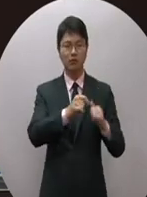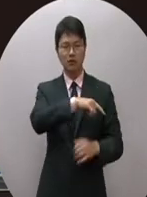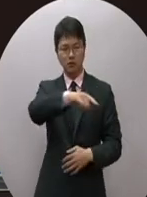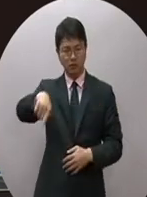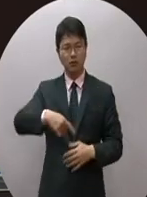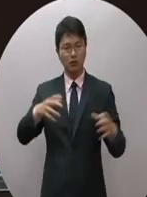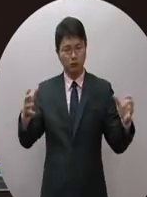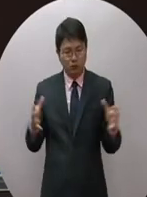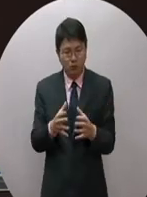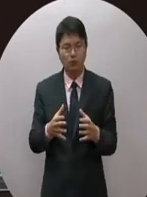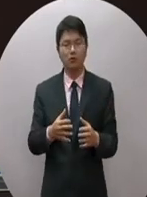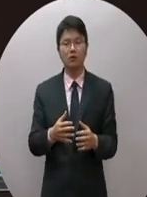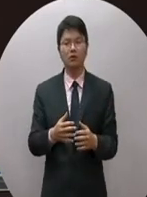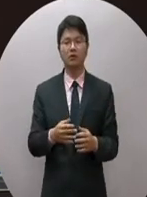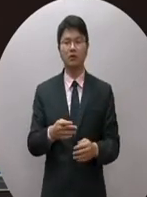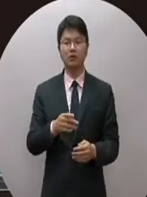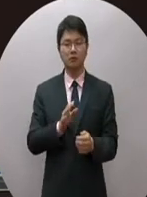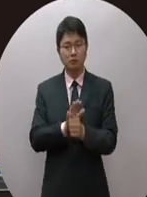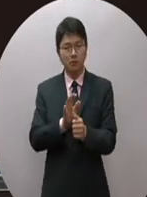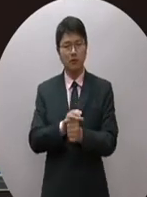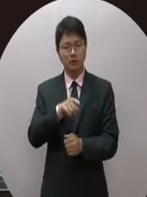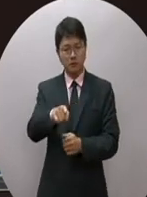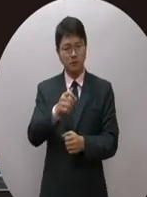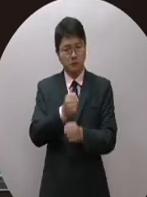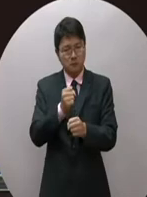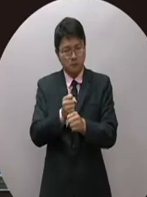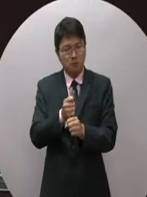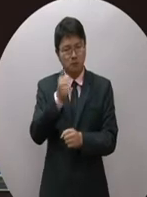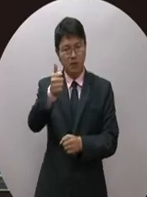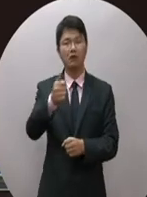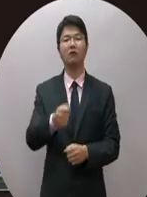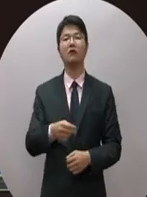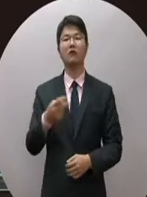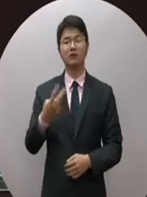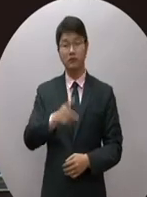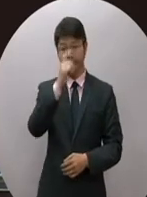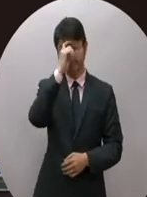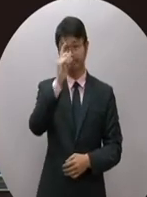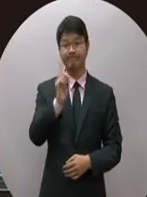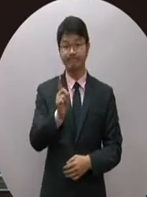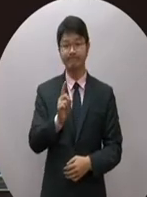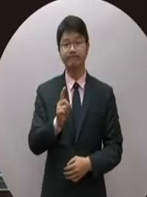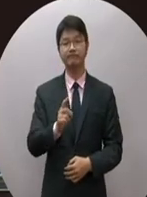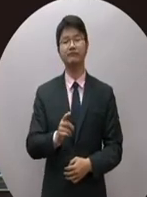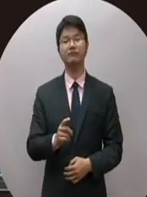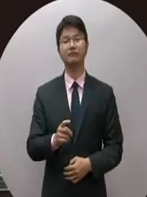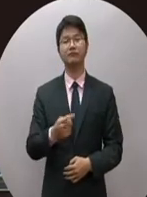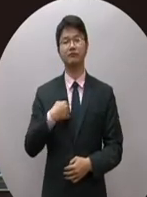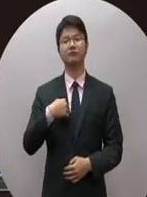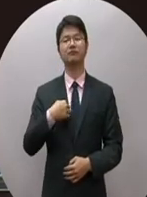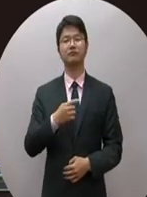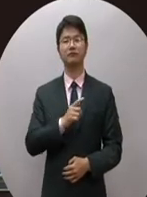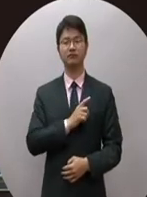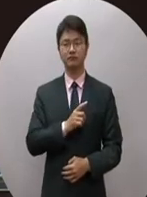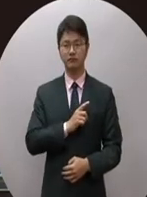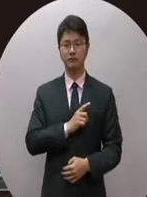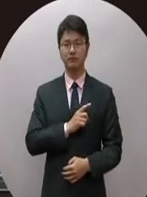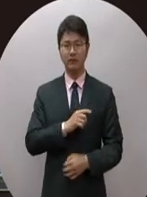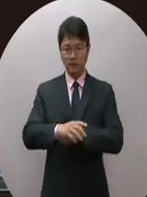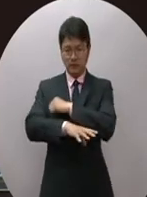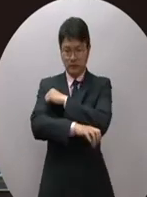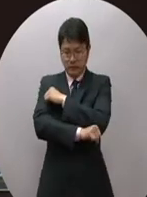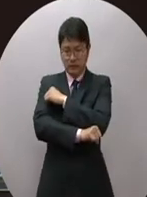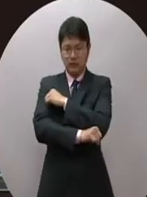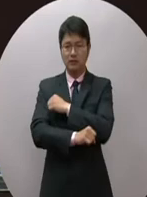知道，怎么样让这个做到最好，是希望能够 让我们扎根